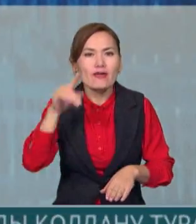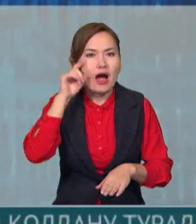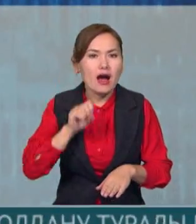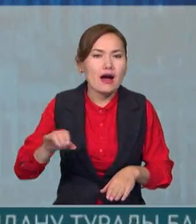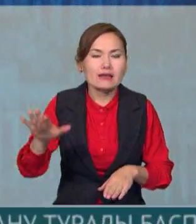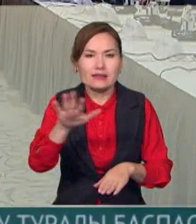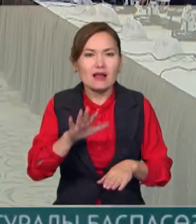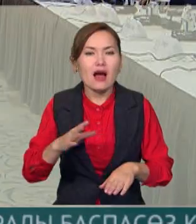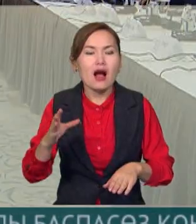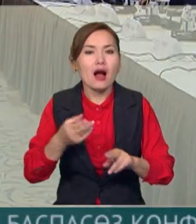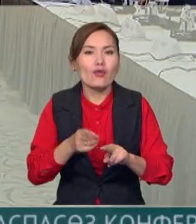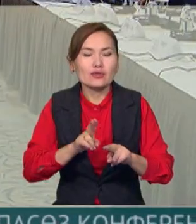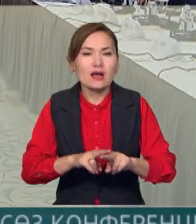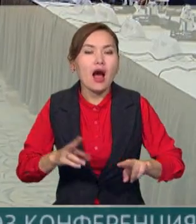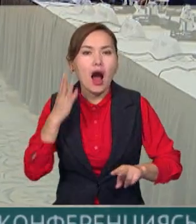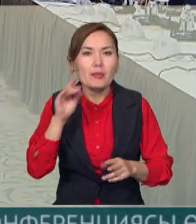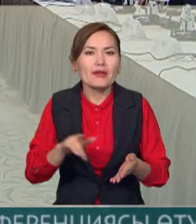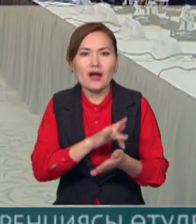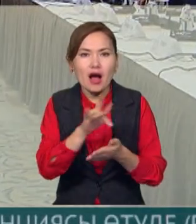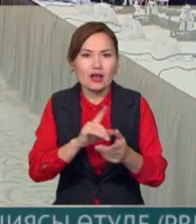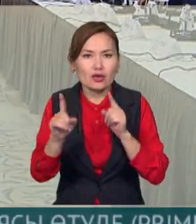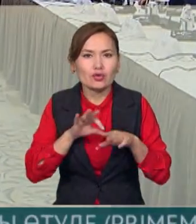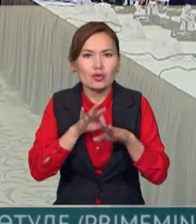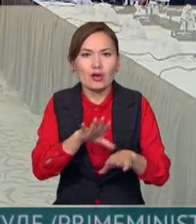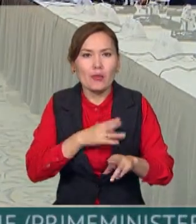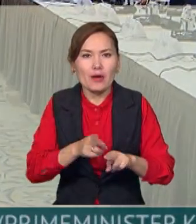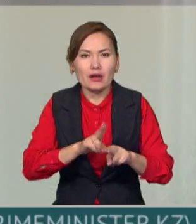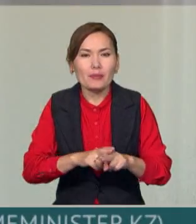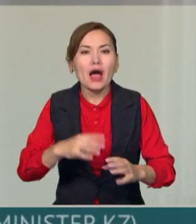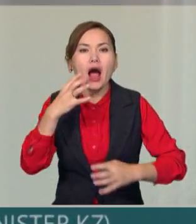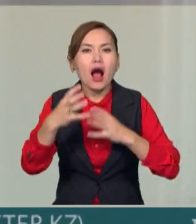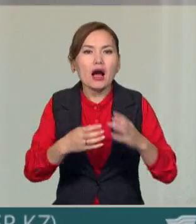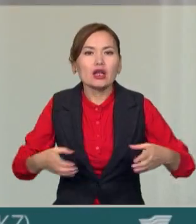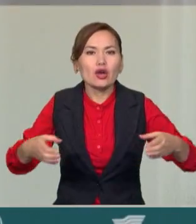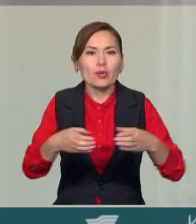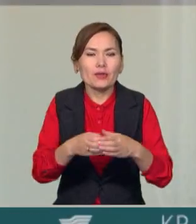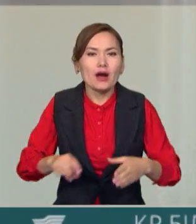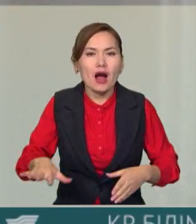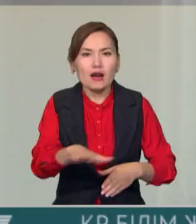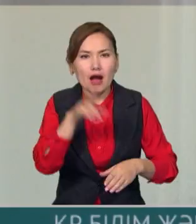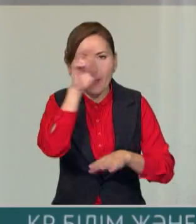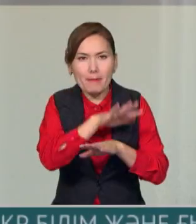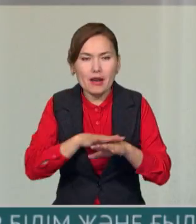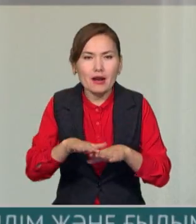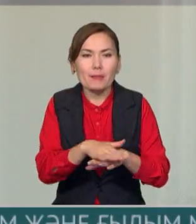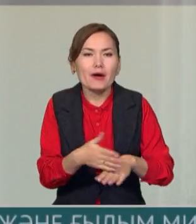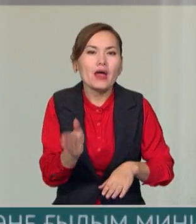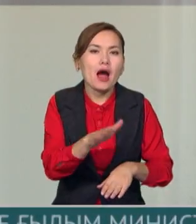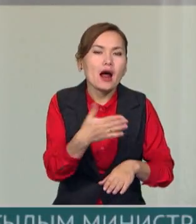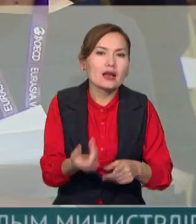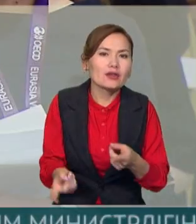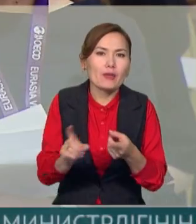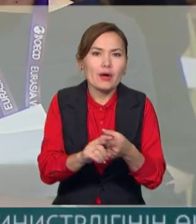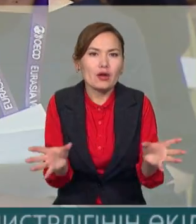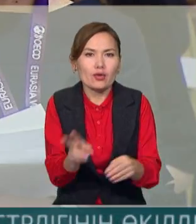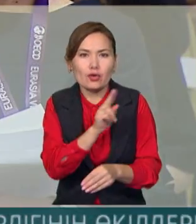1-ші рет өтіп отыр. Ұйымның бас хатшысы Анхель Гурия соңғы жылдары халықаралық ұйым мен аймақ мемлекеттер арасындағы байланыстың нығайғанын